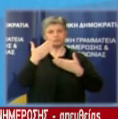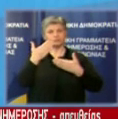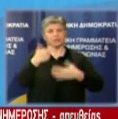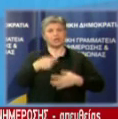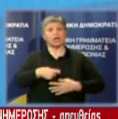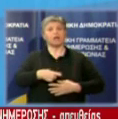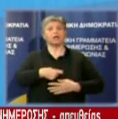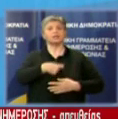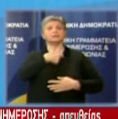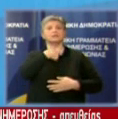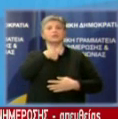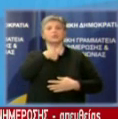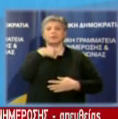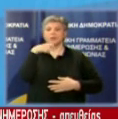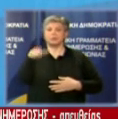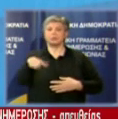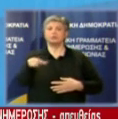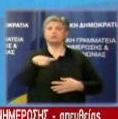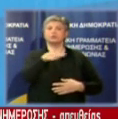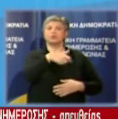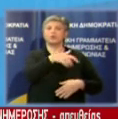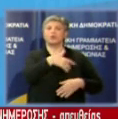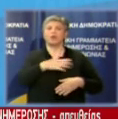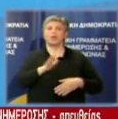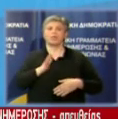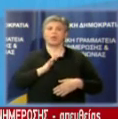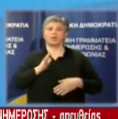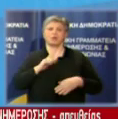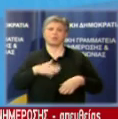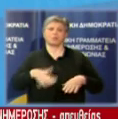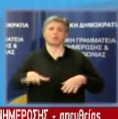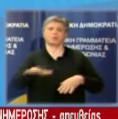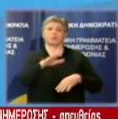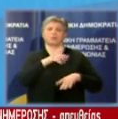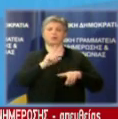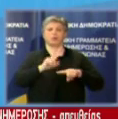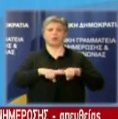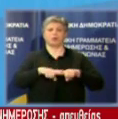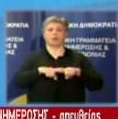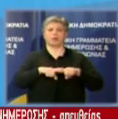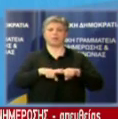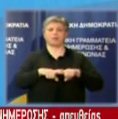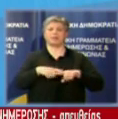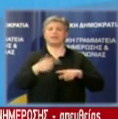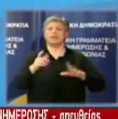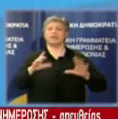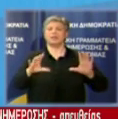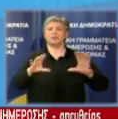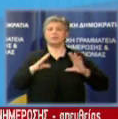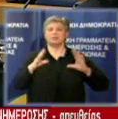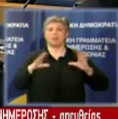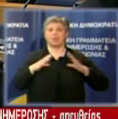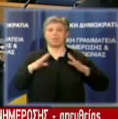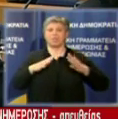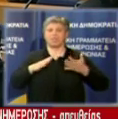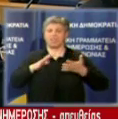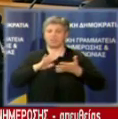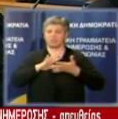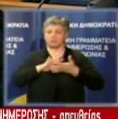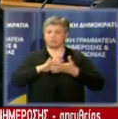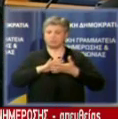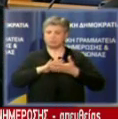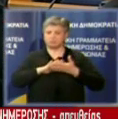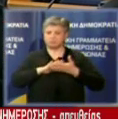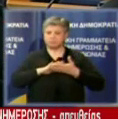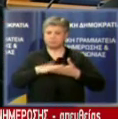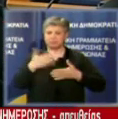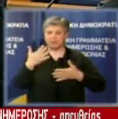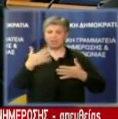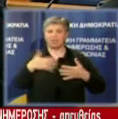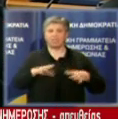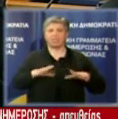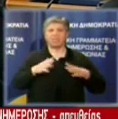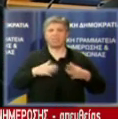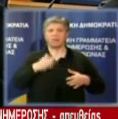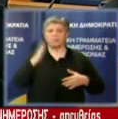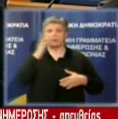συνεπάγεται στο πόσες υποχωρήσεις θα μπορούσε να κάνει κανείς και μέχρι ποιο σημείο. Έχετε εξαντλήσει δηλαδή τα όρια υποχωρήσεων?